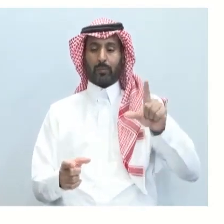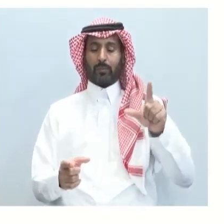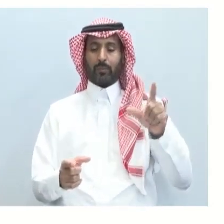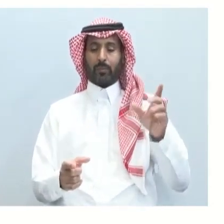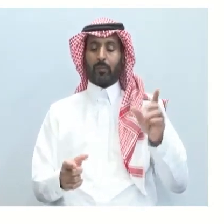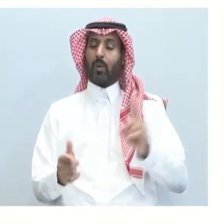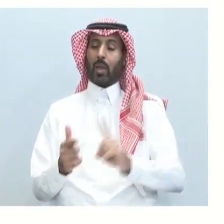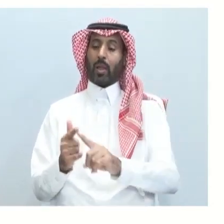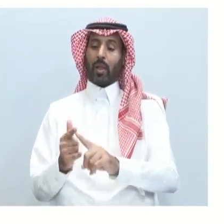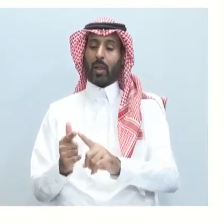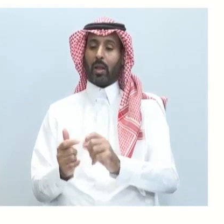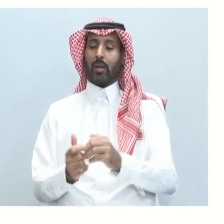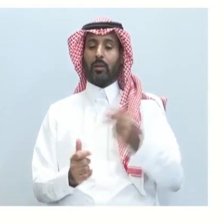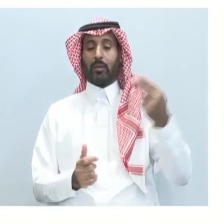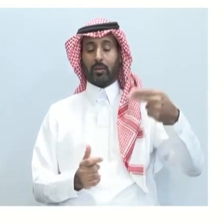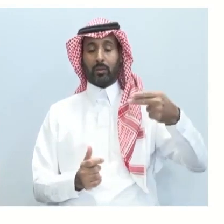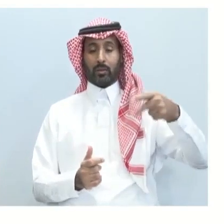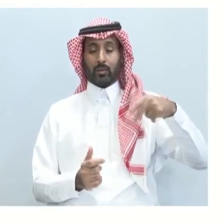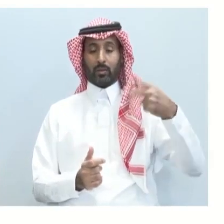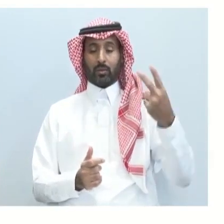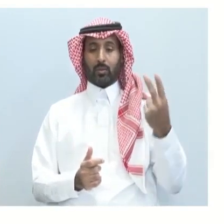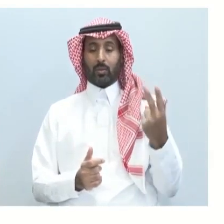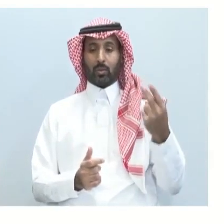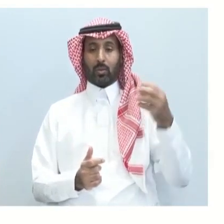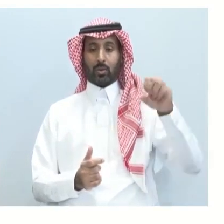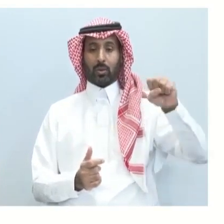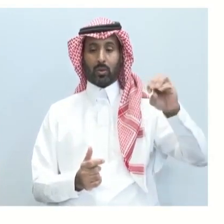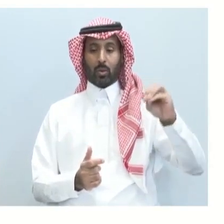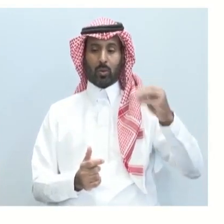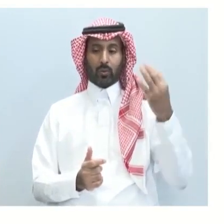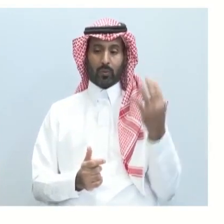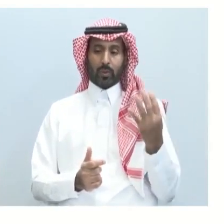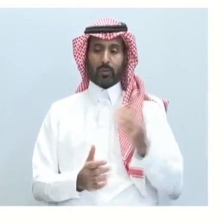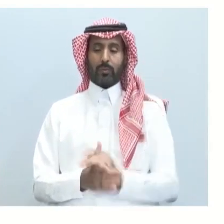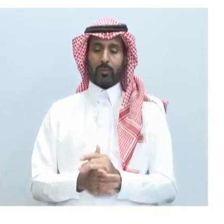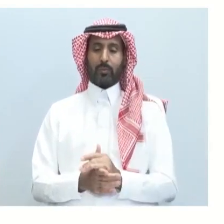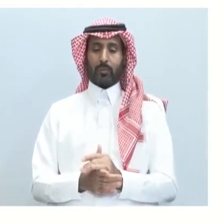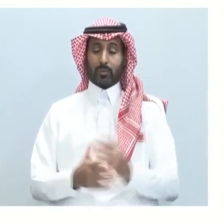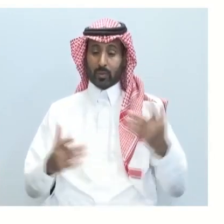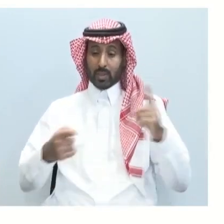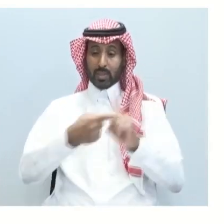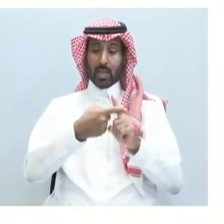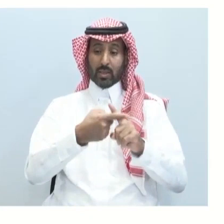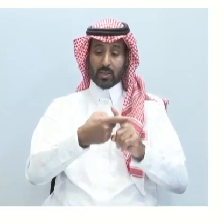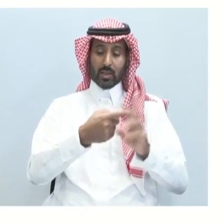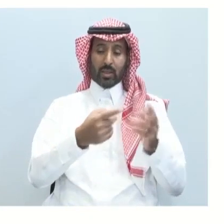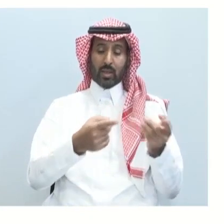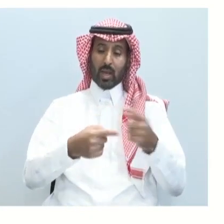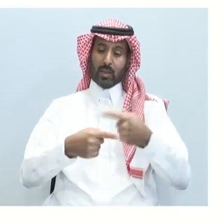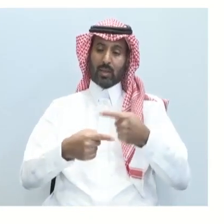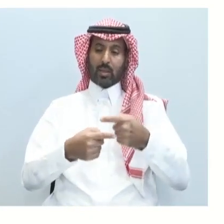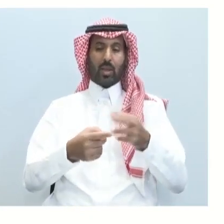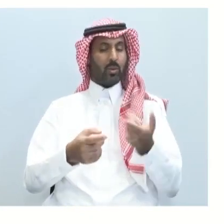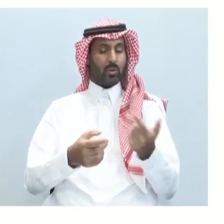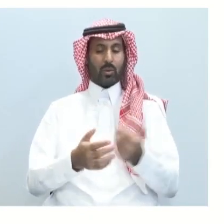وحمض الكبريتيك رمزه h2so4 طيب الناتج ايش بيكون الناتج الناتج بيكون اي ال2